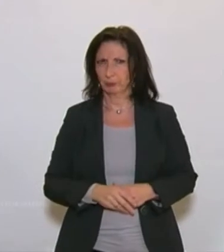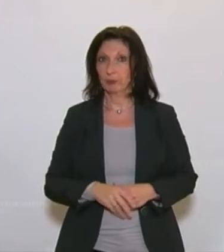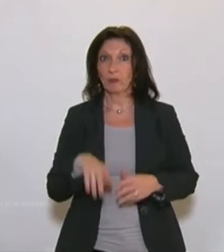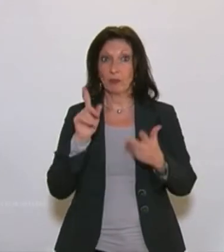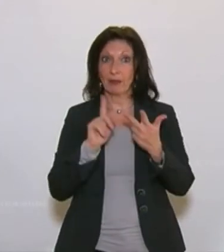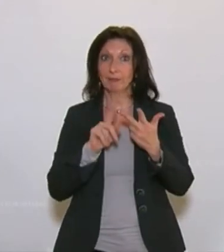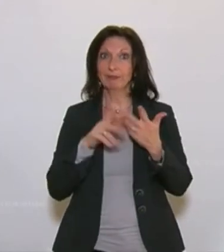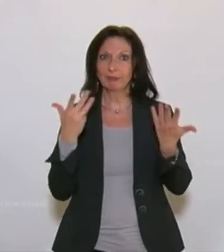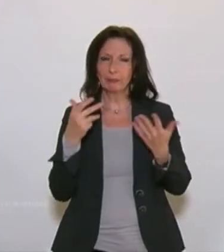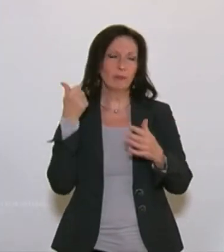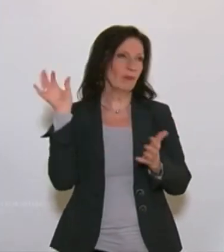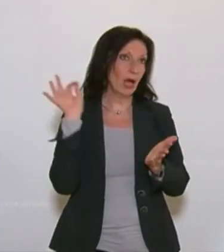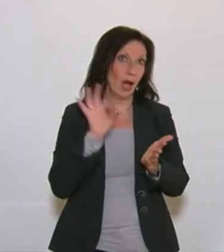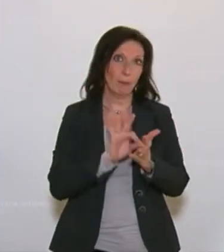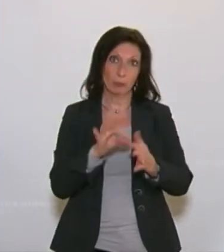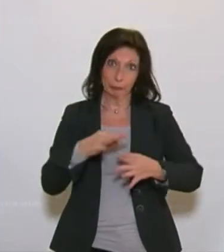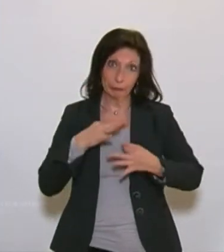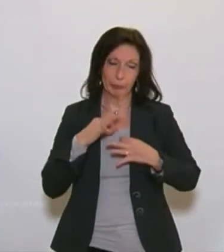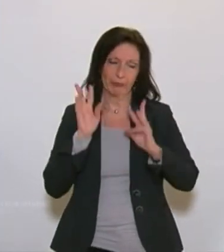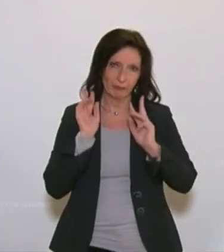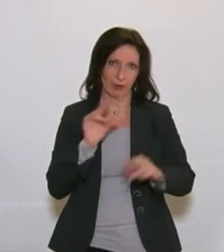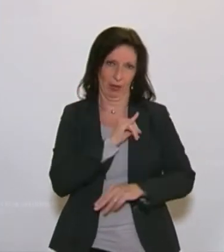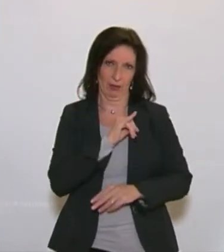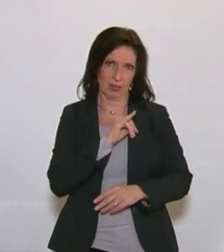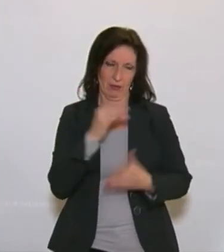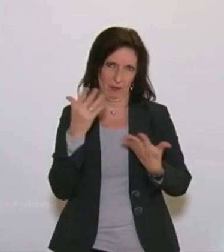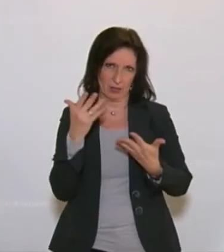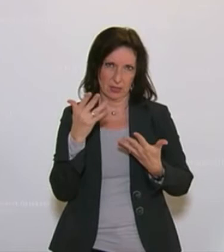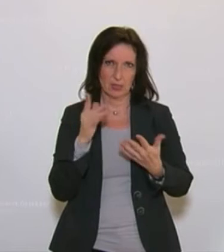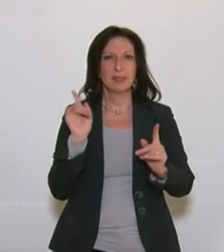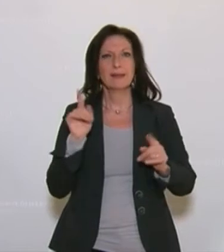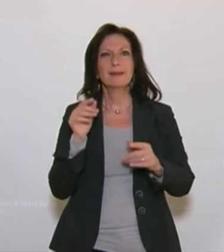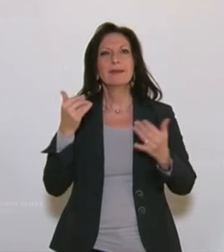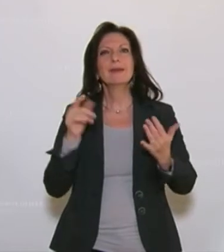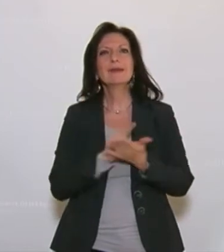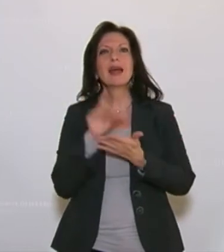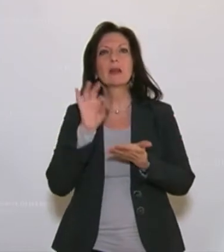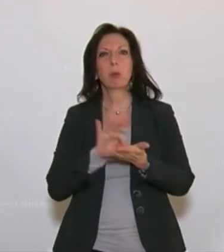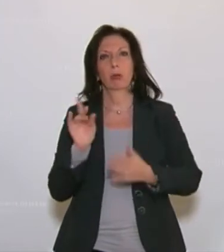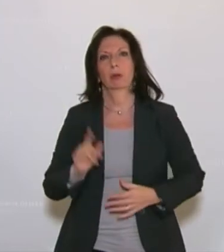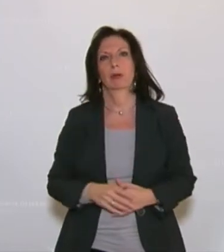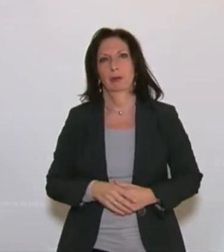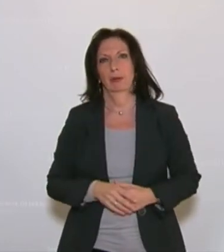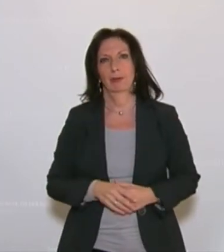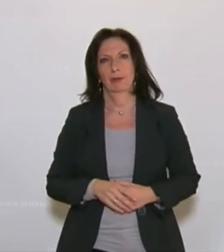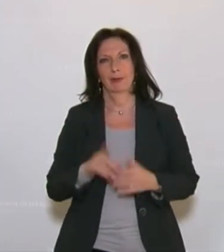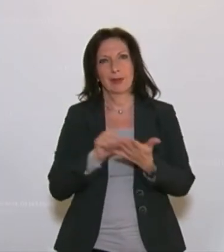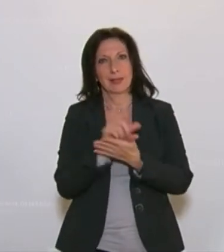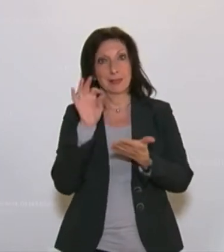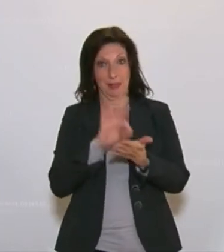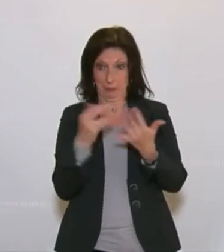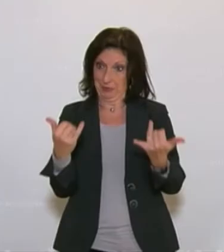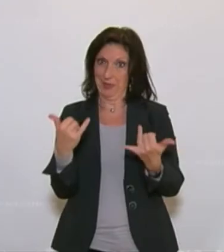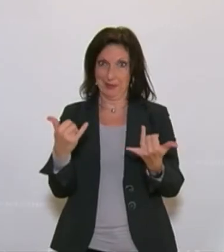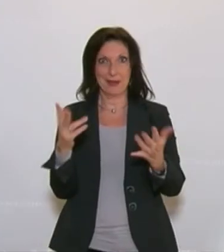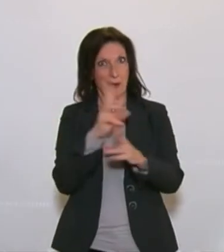Punkt, den ich ganz besonders spannend finde, und das ist der Zeitpunkt, den Sie gewählt haben, um dieses